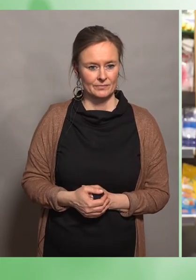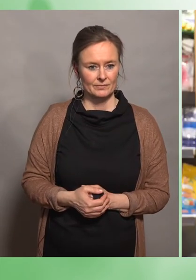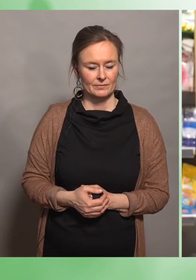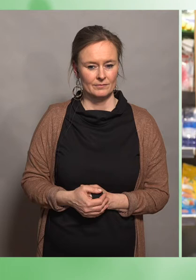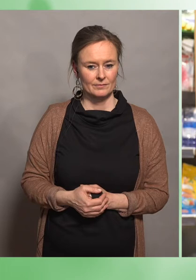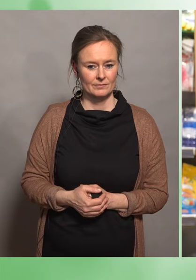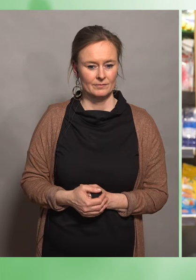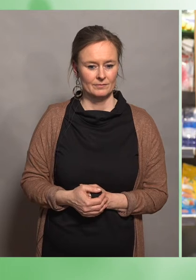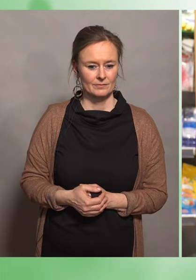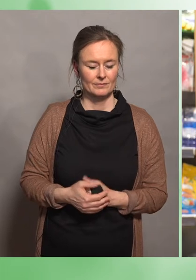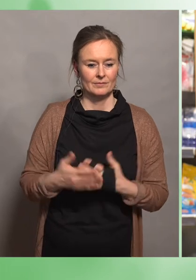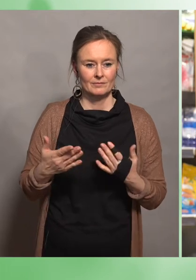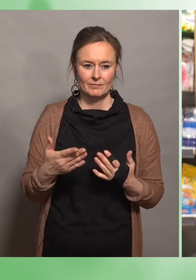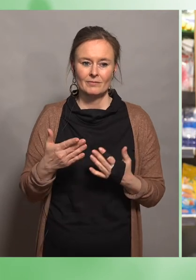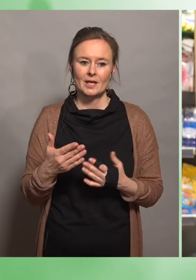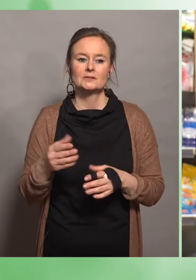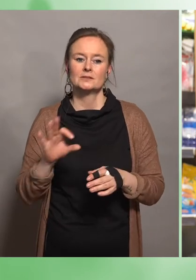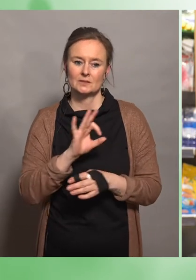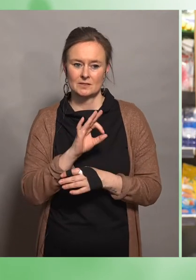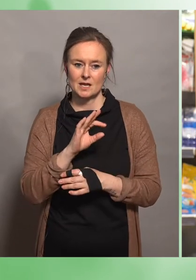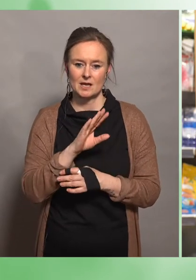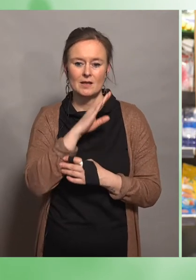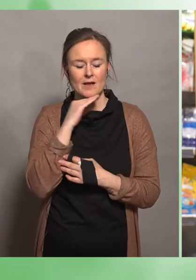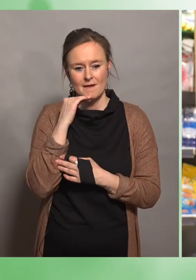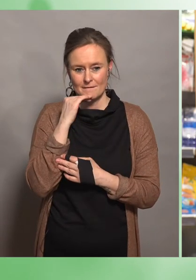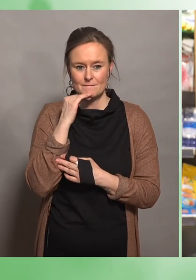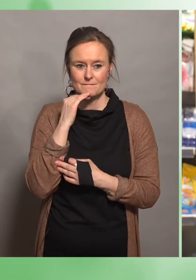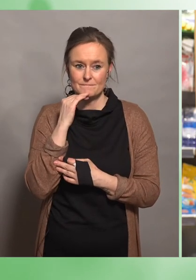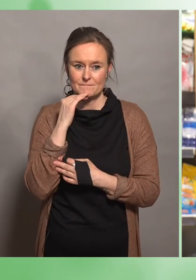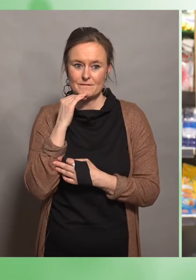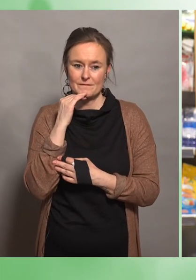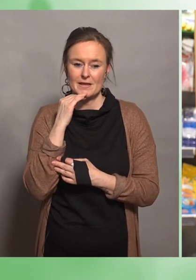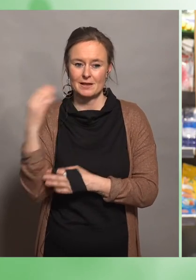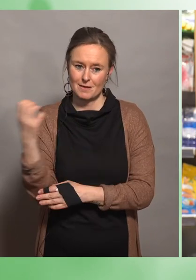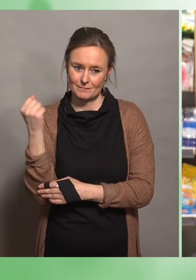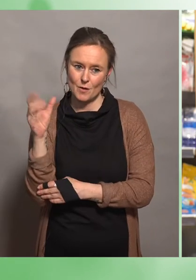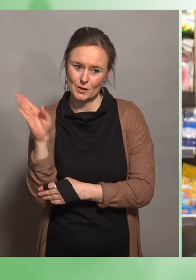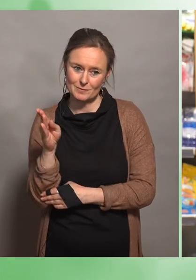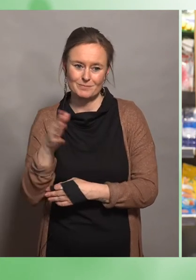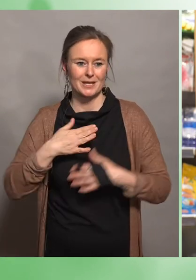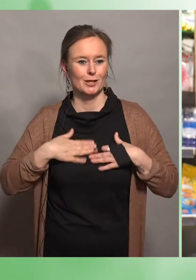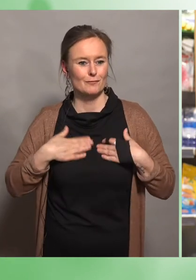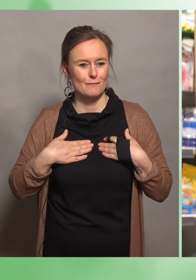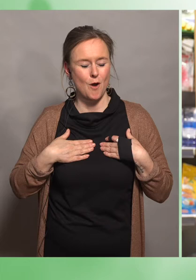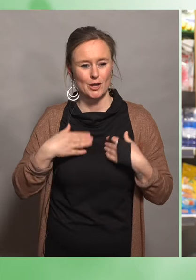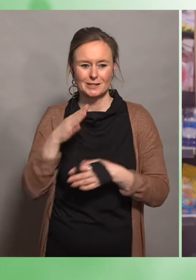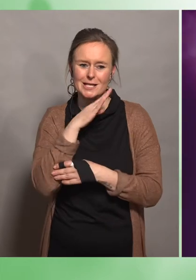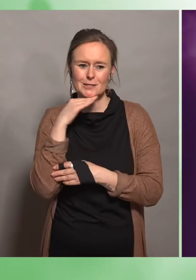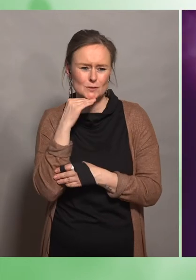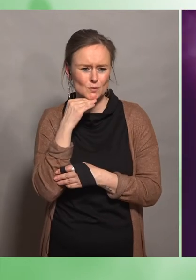Die Olive ist ein wertvolles Mitglied unserer Bipa-Familie. Ja, und was sagen die Kunden? Die freuen sich über die Vielfalt der Mitarbeiter im